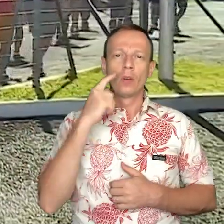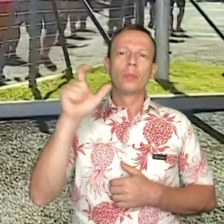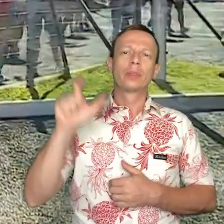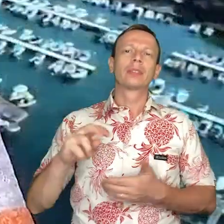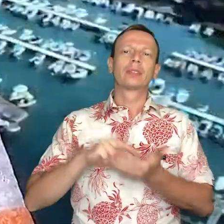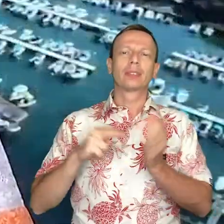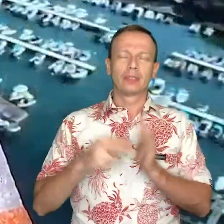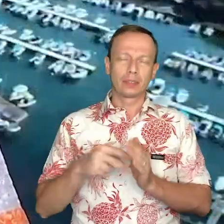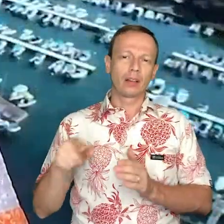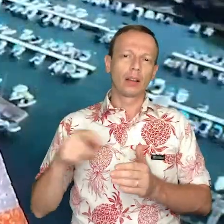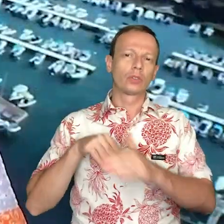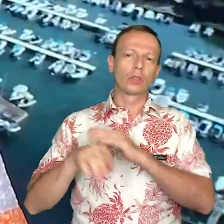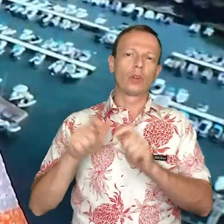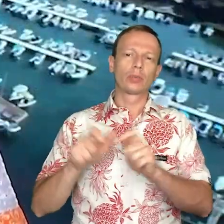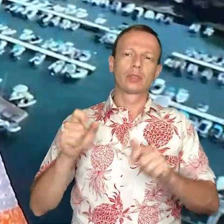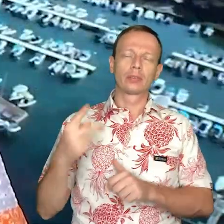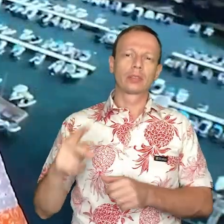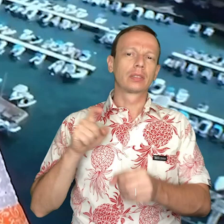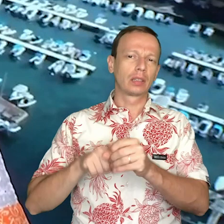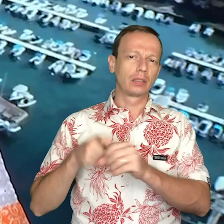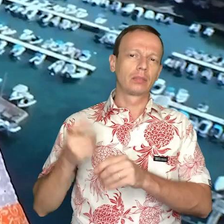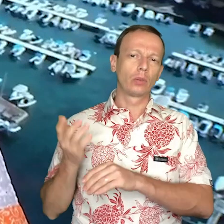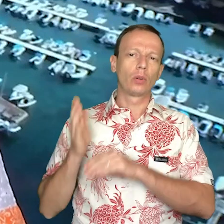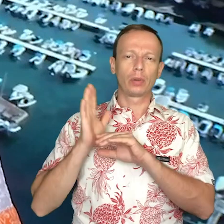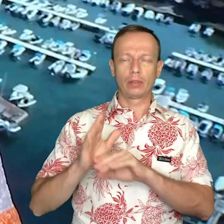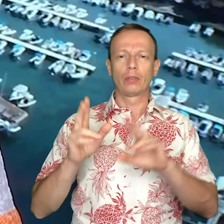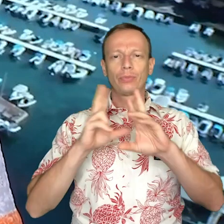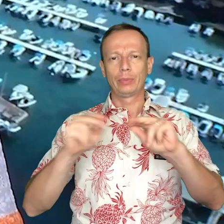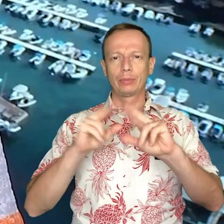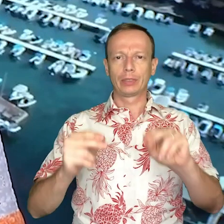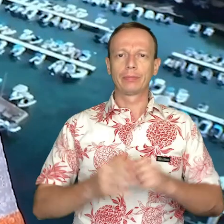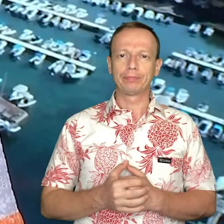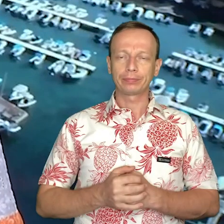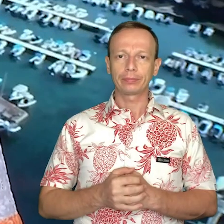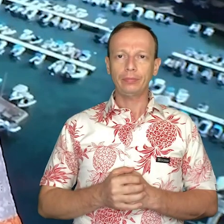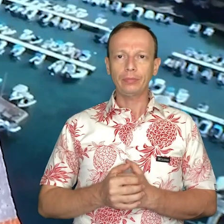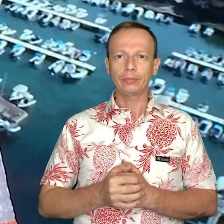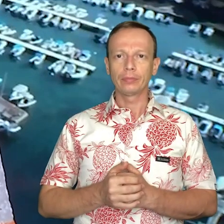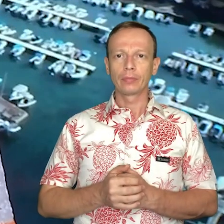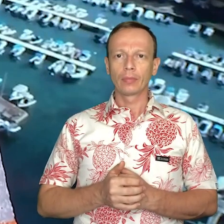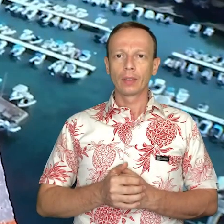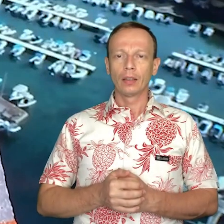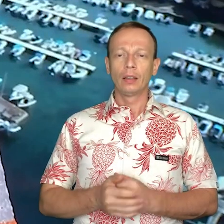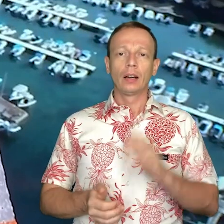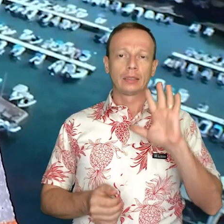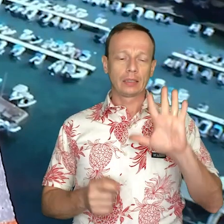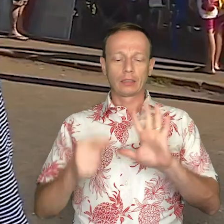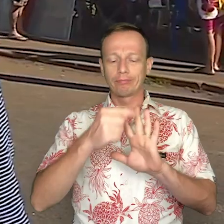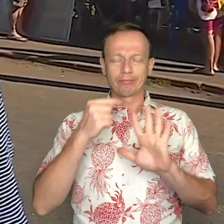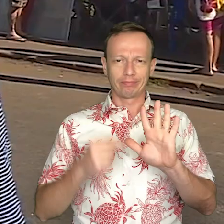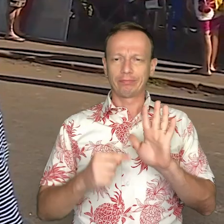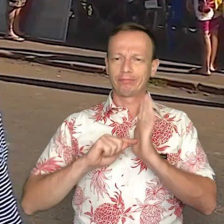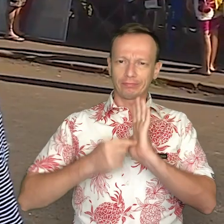technicien aéronautique chez Sabena, délégué syndical Haute-Haye. Il est au micro de Tita Wadoum et Sandro Ly. Les 5